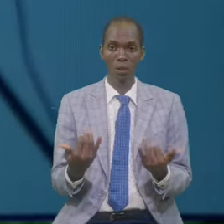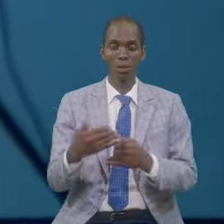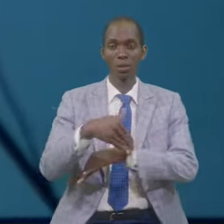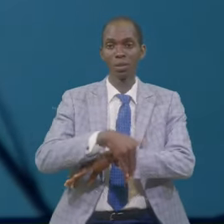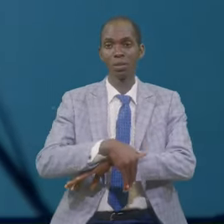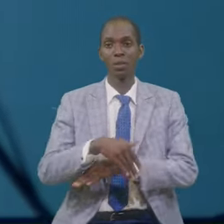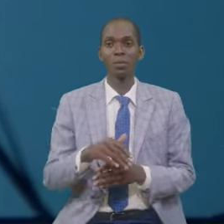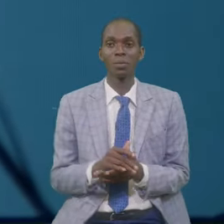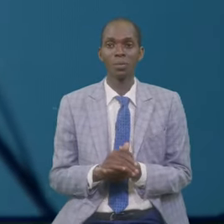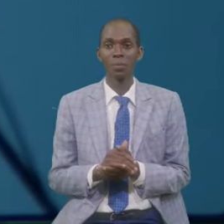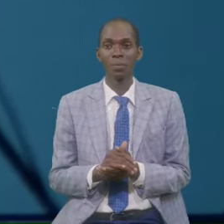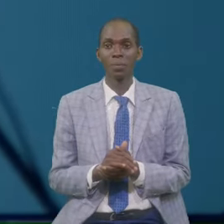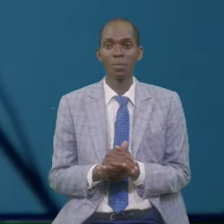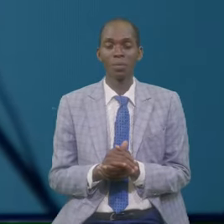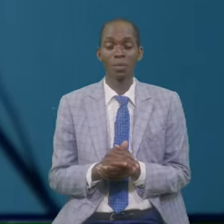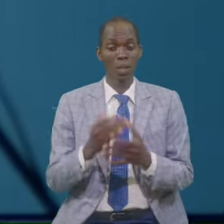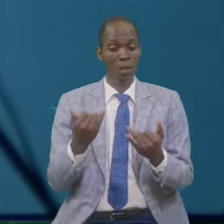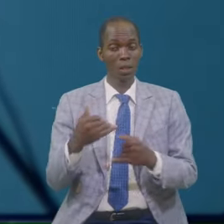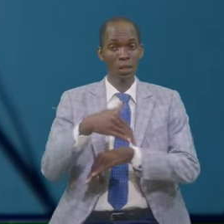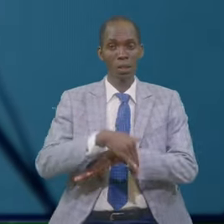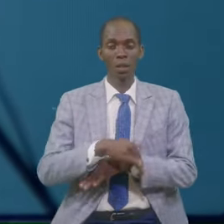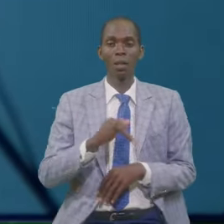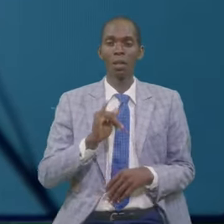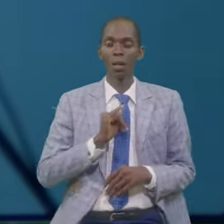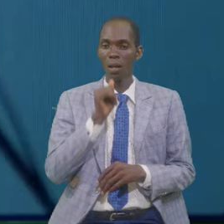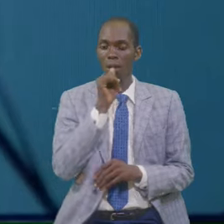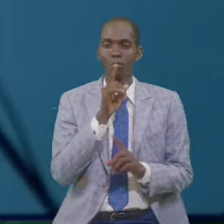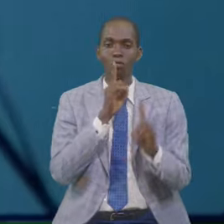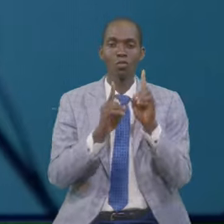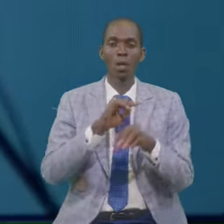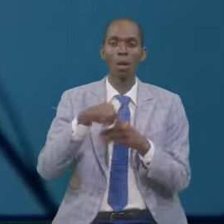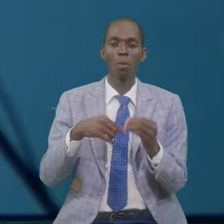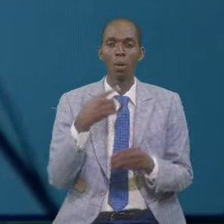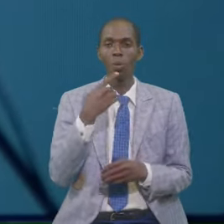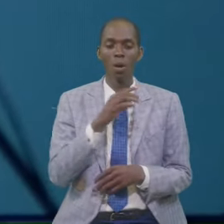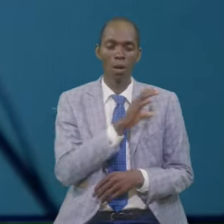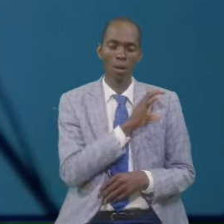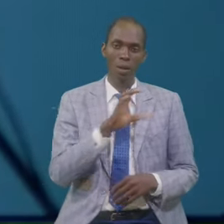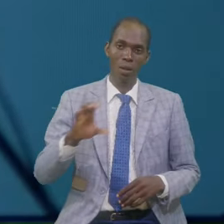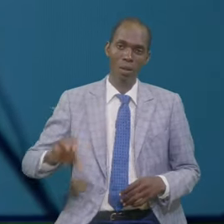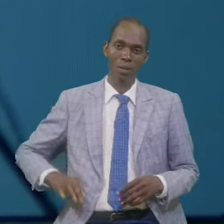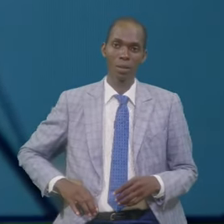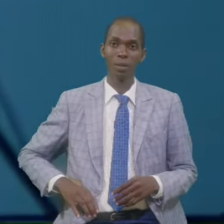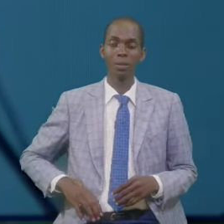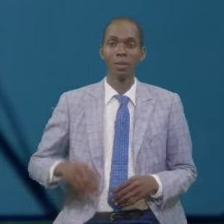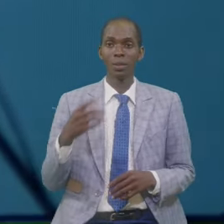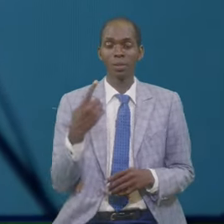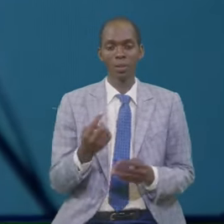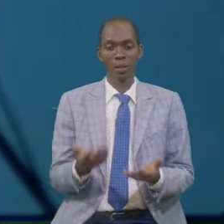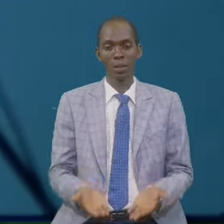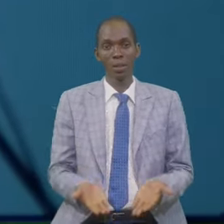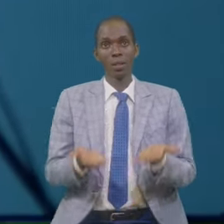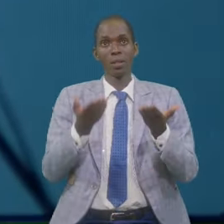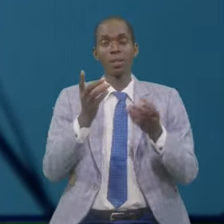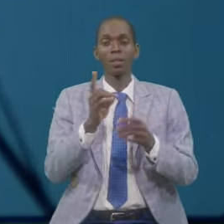వందనాలు చెప్తున్నాడు. అలా చేస్తుంది. Tonight I'm talking about Christ. ఈ రాత్రి నేను క్రీస్తుని గురించి మాట్లాడుతున్నాను. Exalted Christ